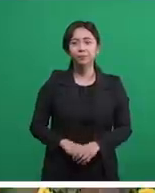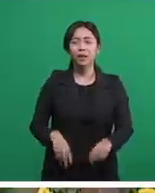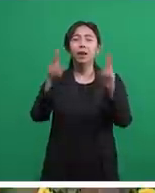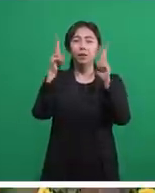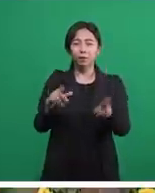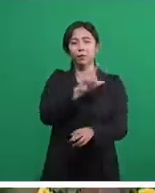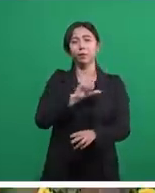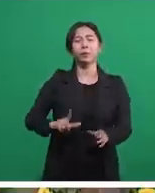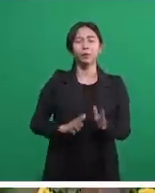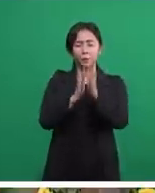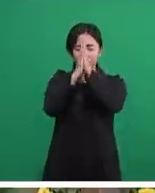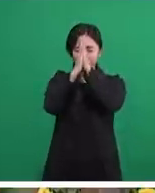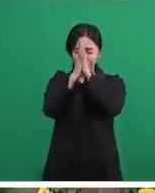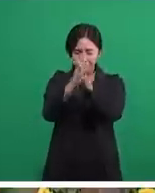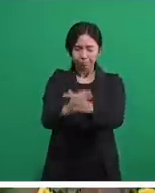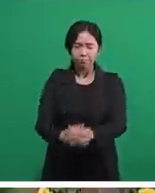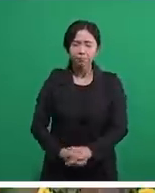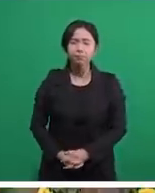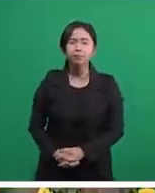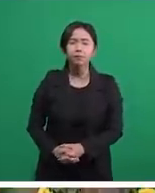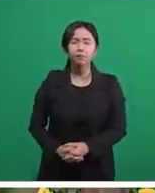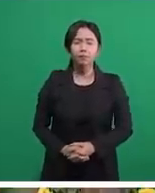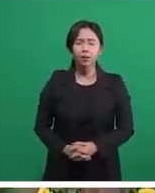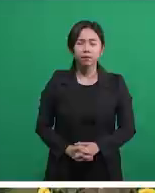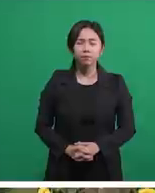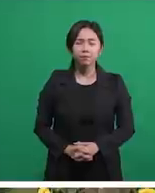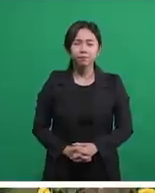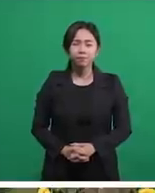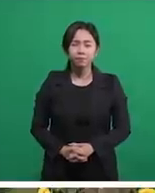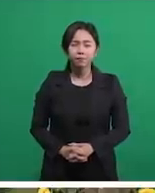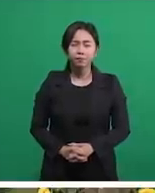Umat Tuhan, mari kita berdoa.